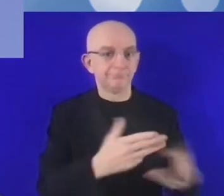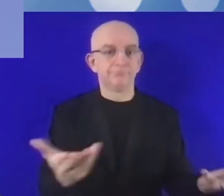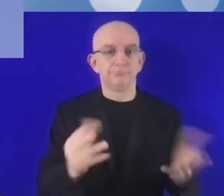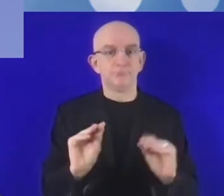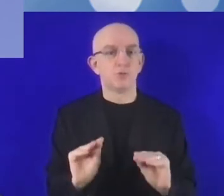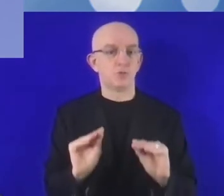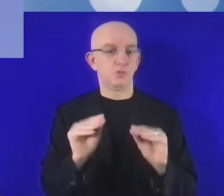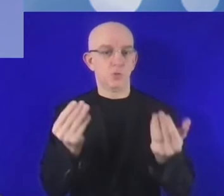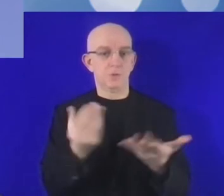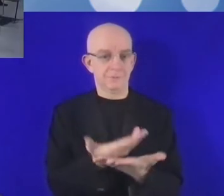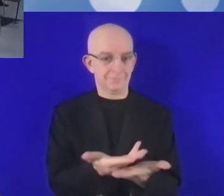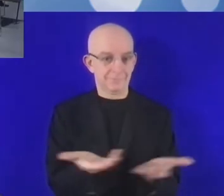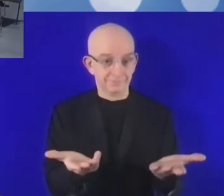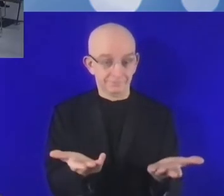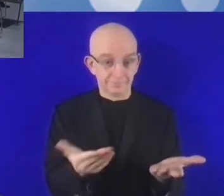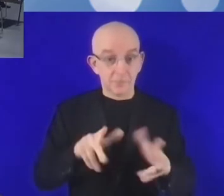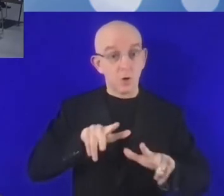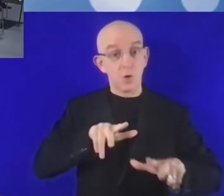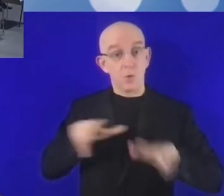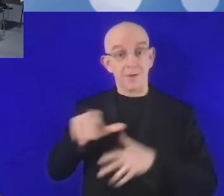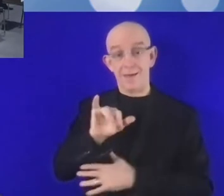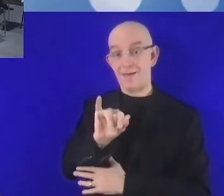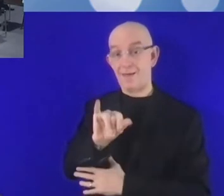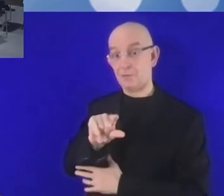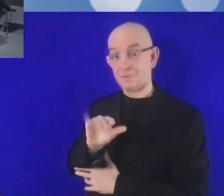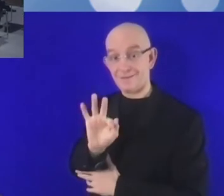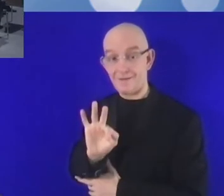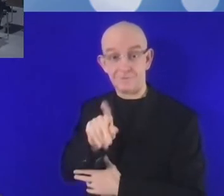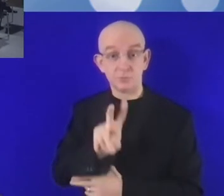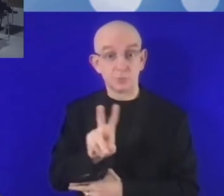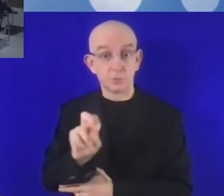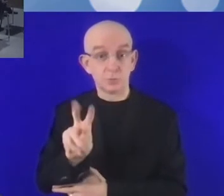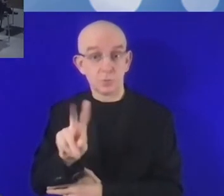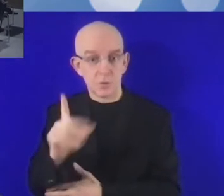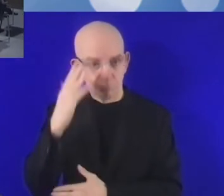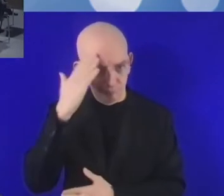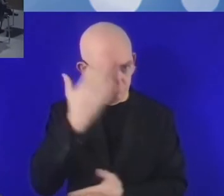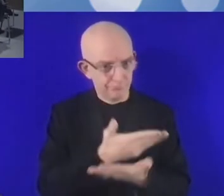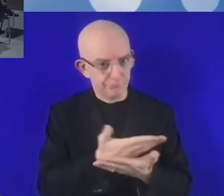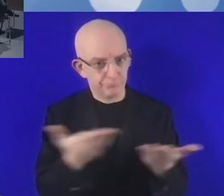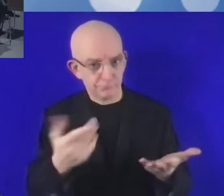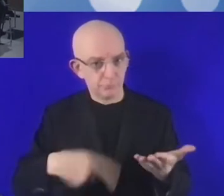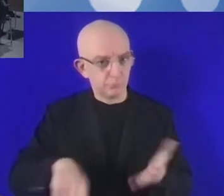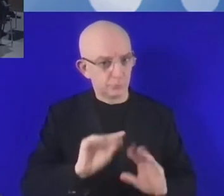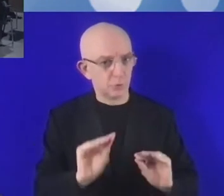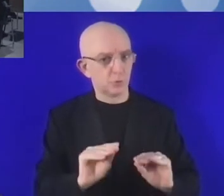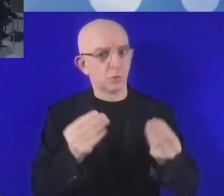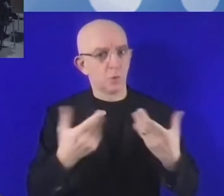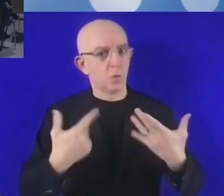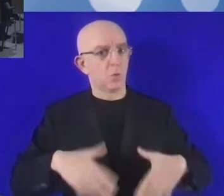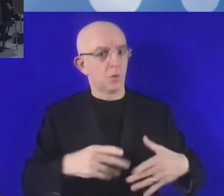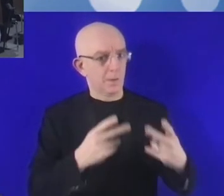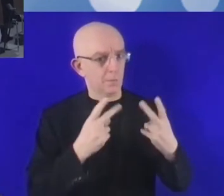numérisation, une numérisation qui concerne tous les aspects de la vie. Nous voyons aussi que ce sont les jeunes utilisateurs d'Internet qui jouent un rôle